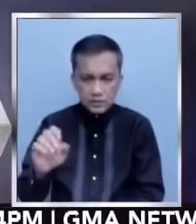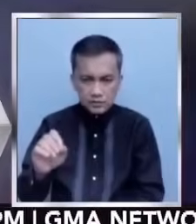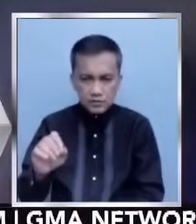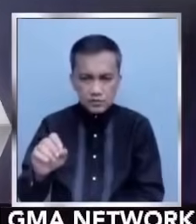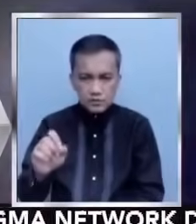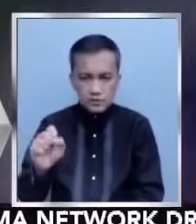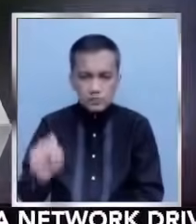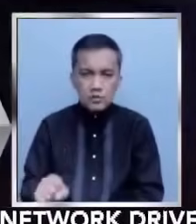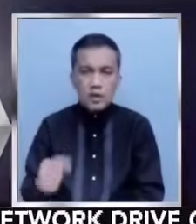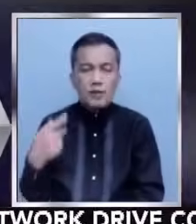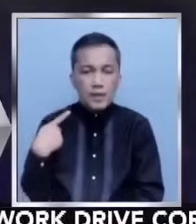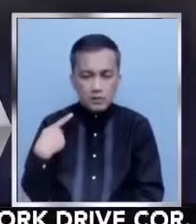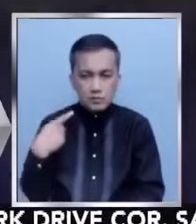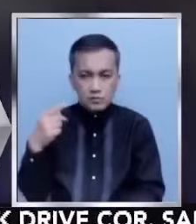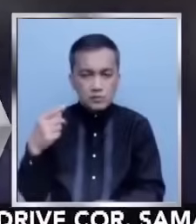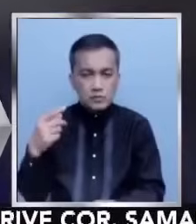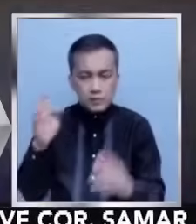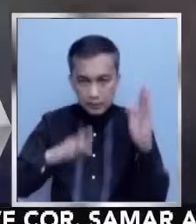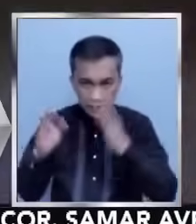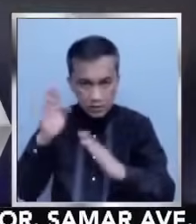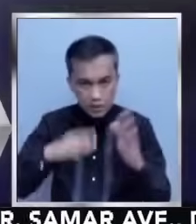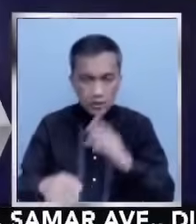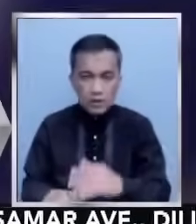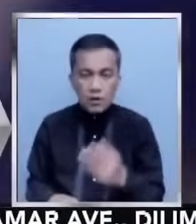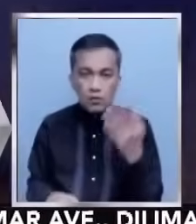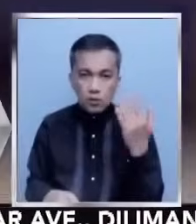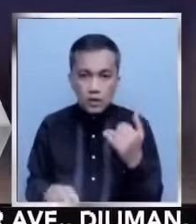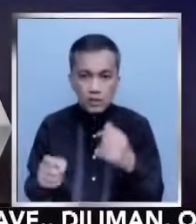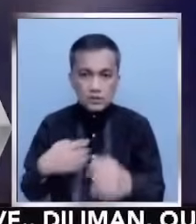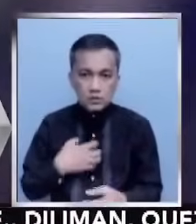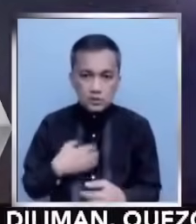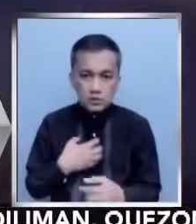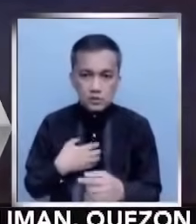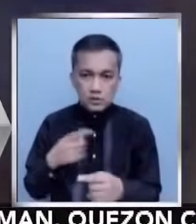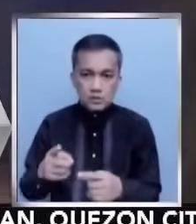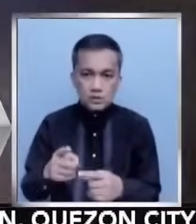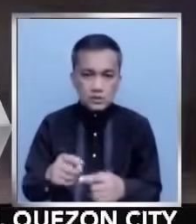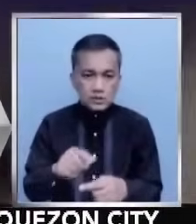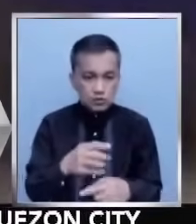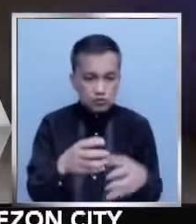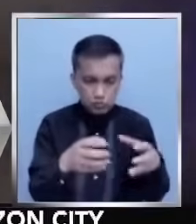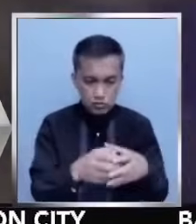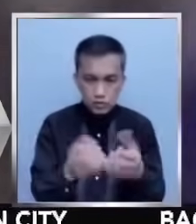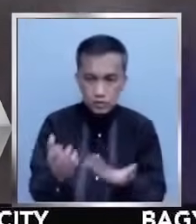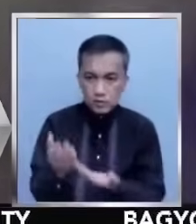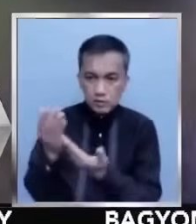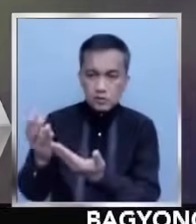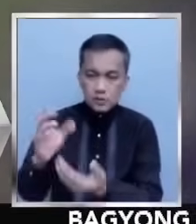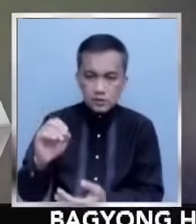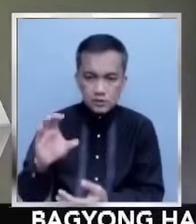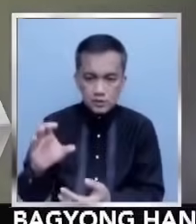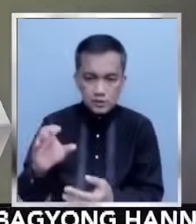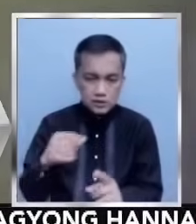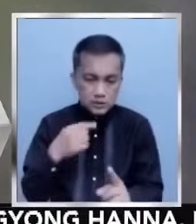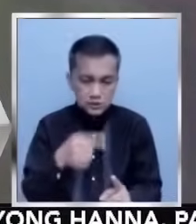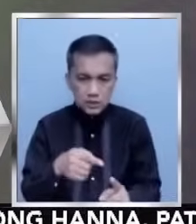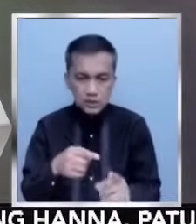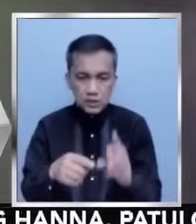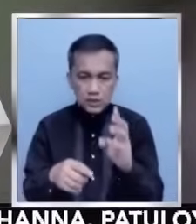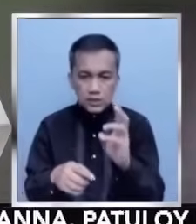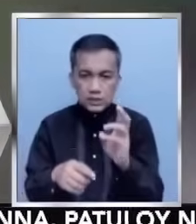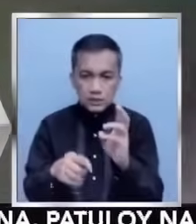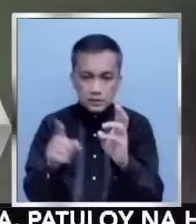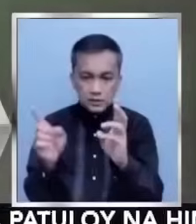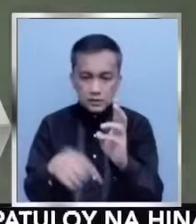tensyon. Nagugat yan sa reklamo ng isang grupong maghahain ng kandidatura na 6 lang sa 11 miyembro nila